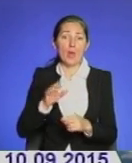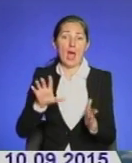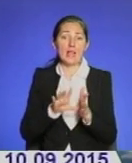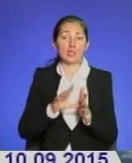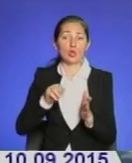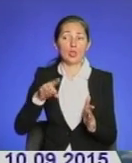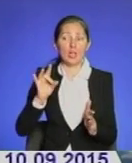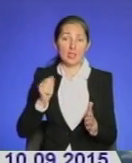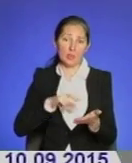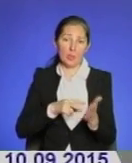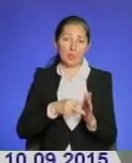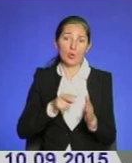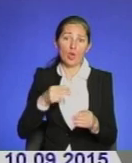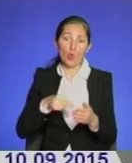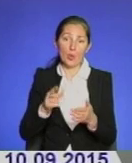4 тролейбуси.